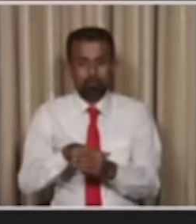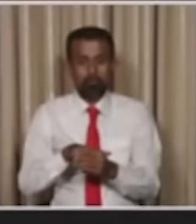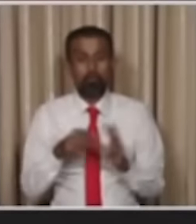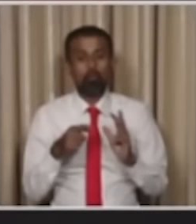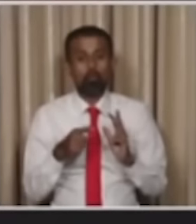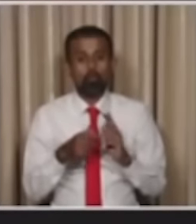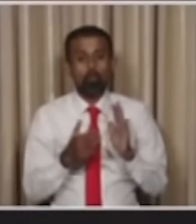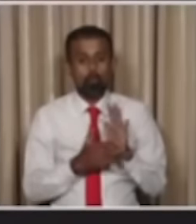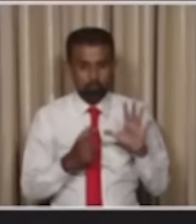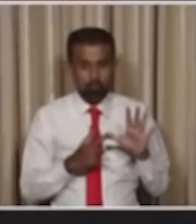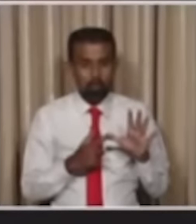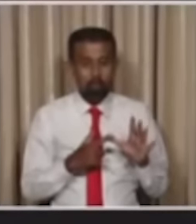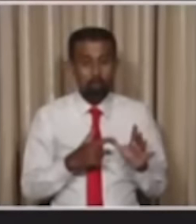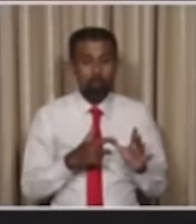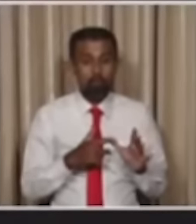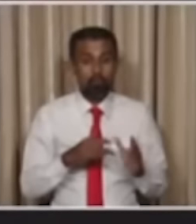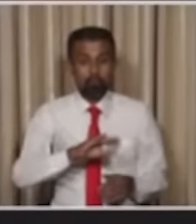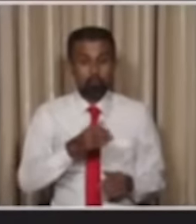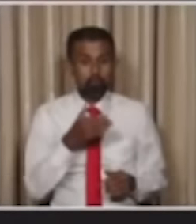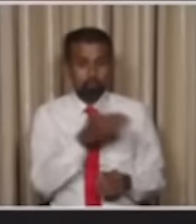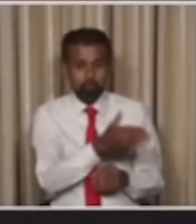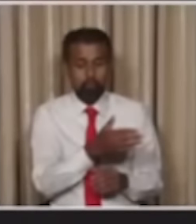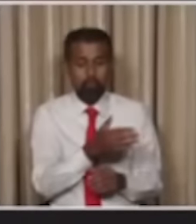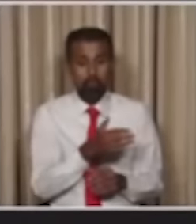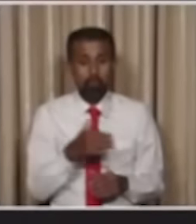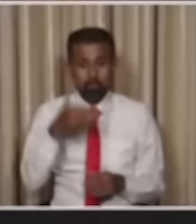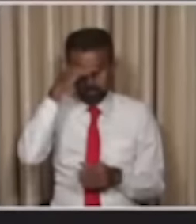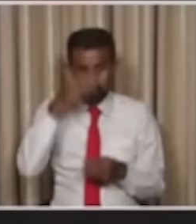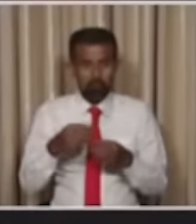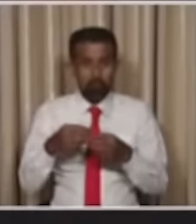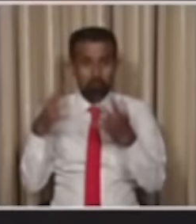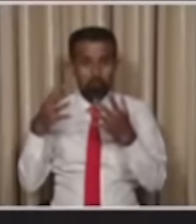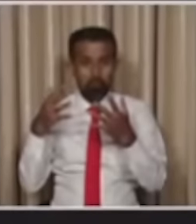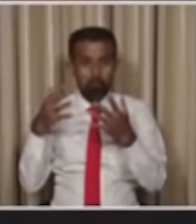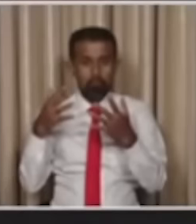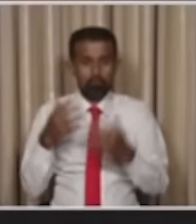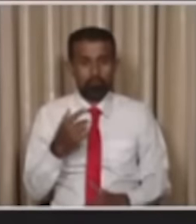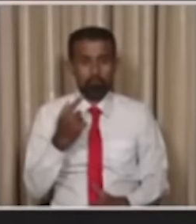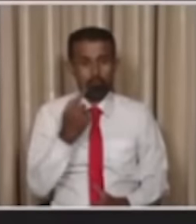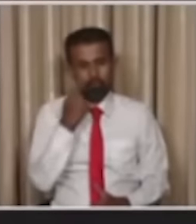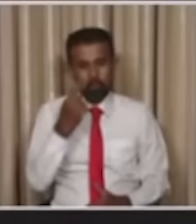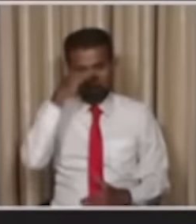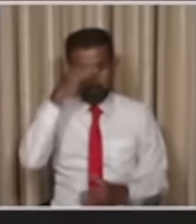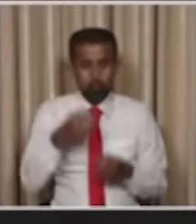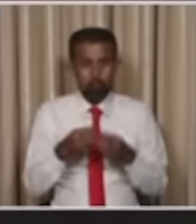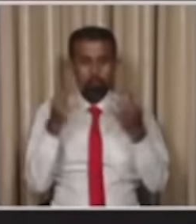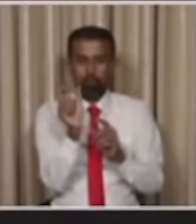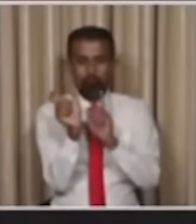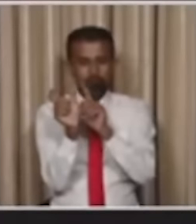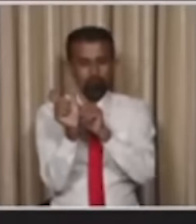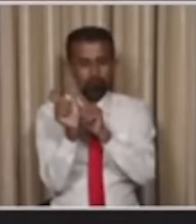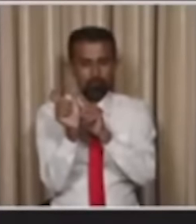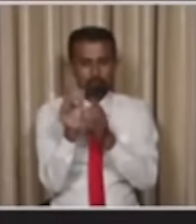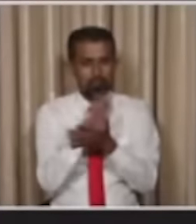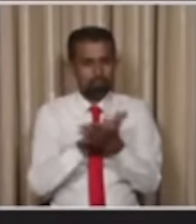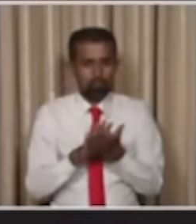ඔයේ හිලෙත් මේ අද අපි කතා කරන පාසුක් ප්‍රහාරය පිළිබඳව සමාවෙන මේ පාස්කු ප්‍රහාරය කියන වචනය සම්බන්ධව